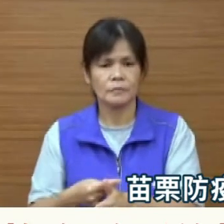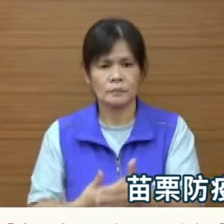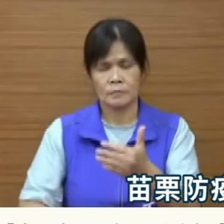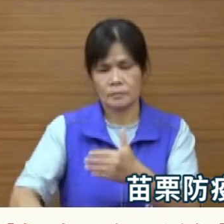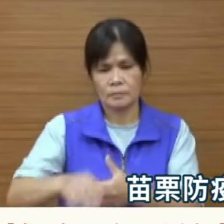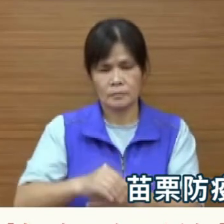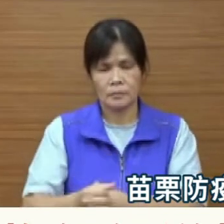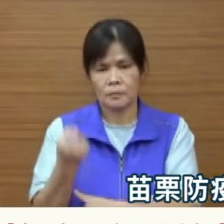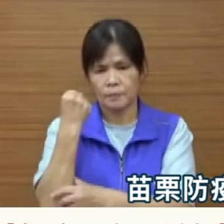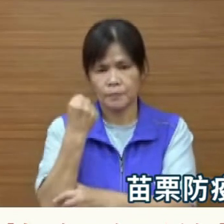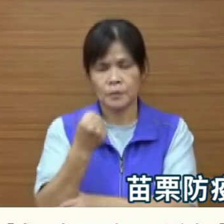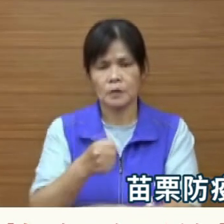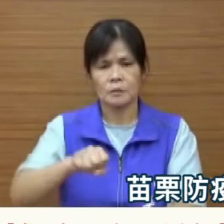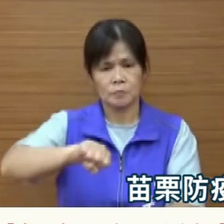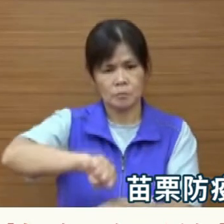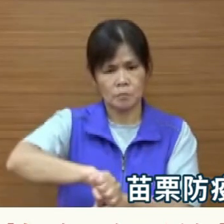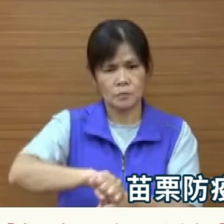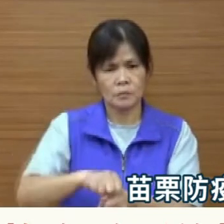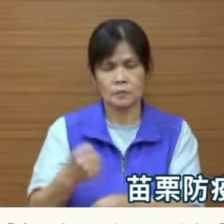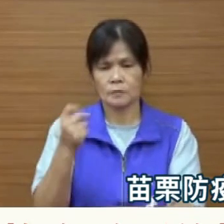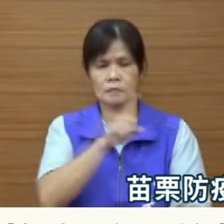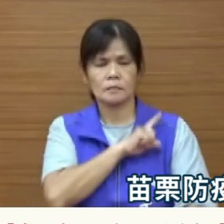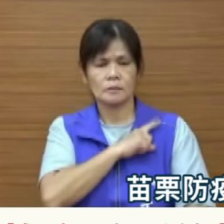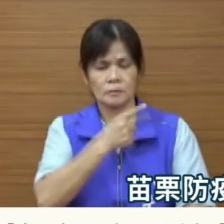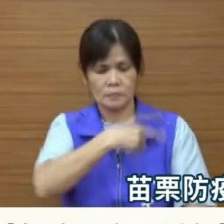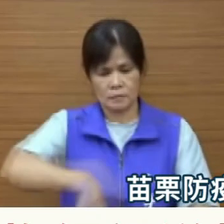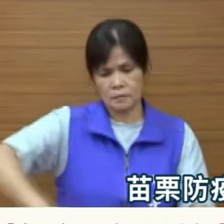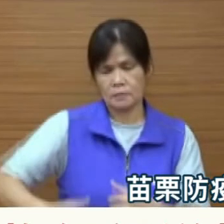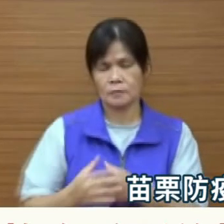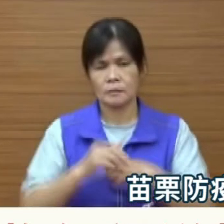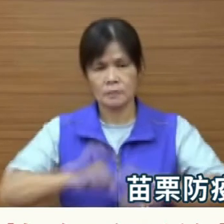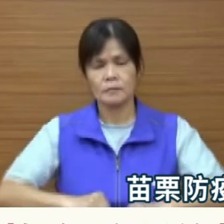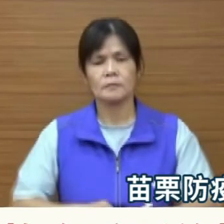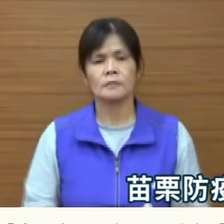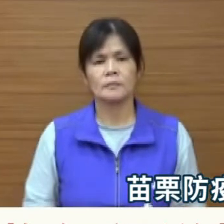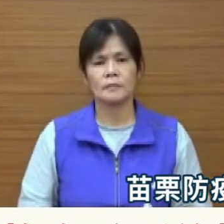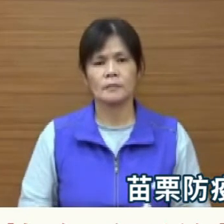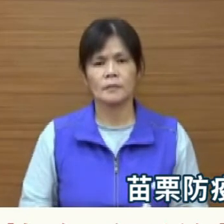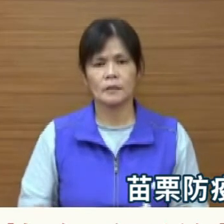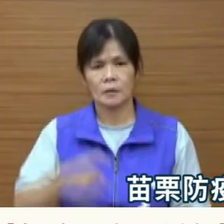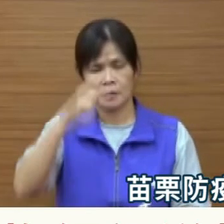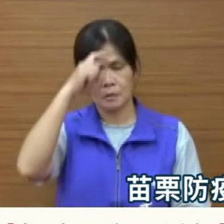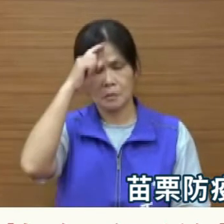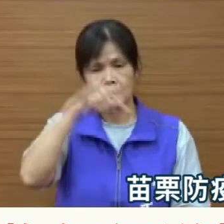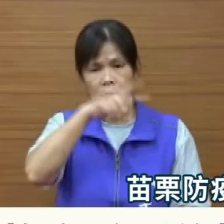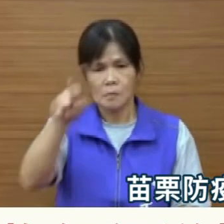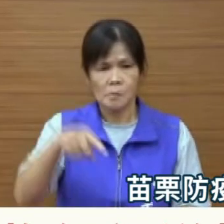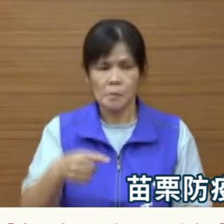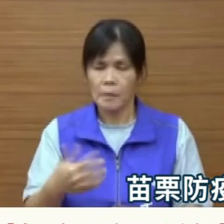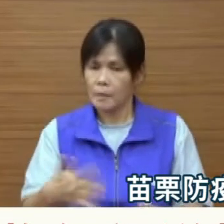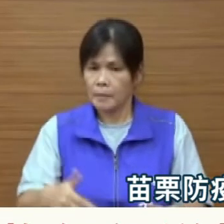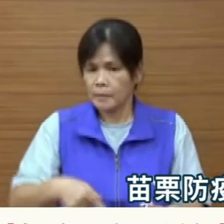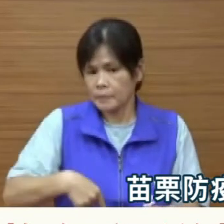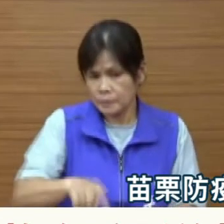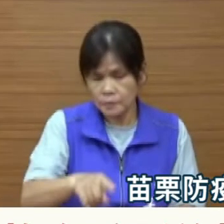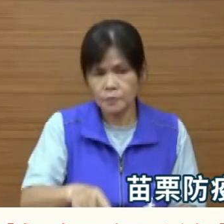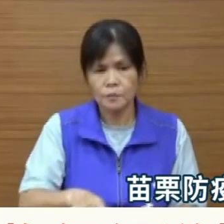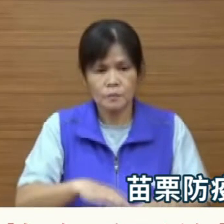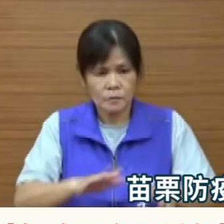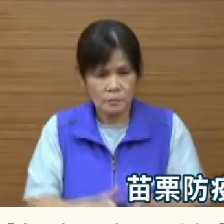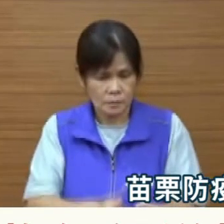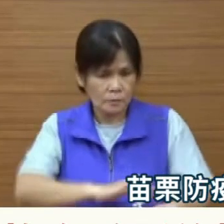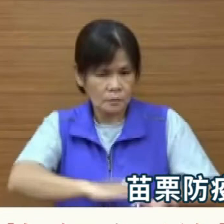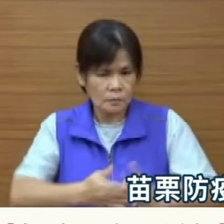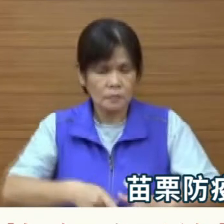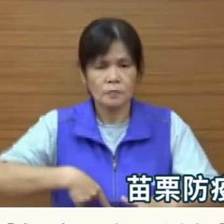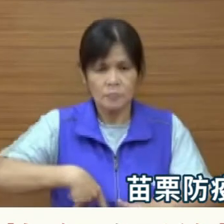层的防护力，就多一层的健康的保障。希望各位这个还没施打的，赶快在自己